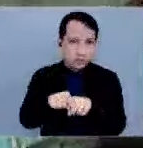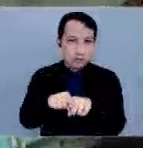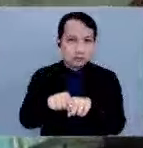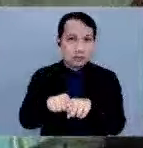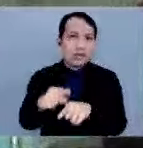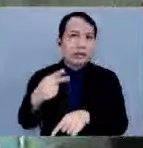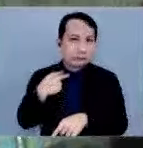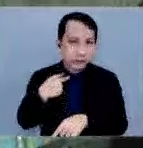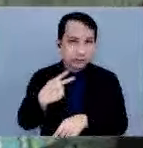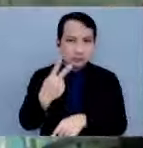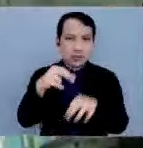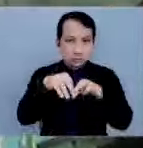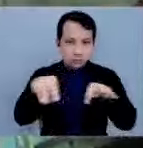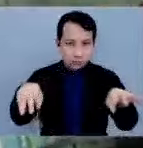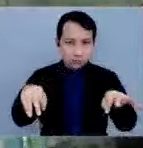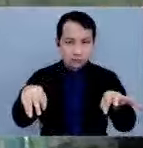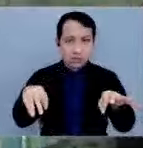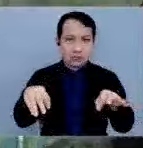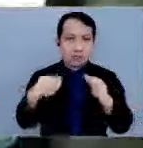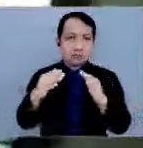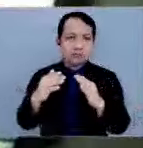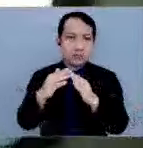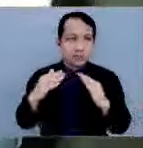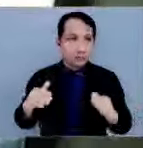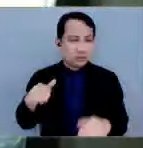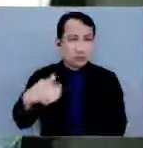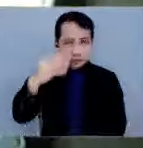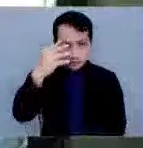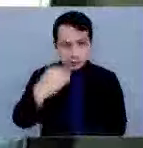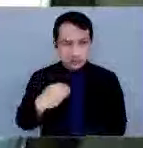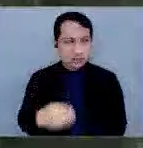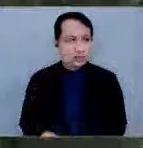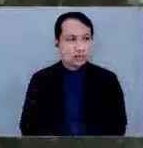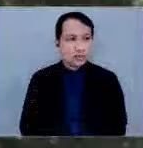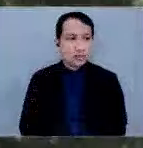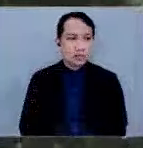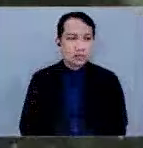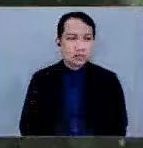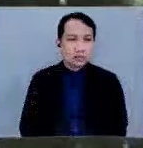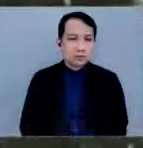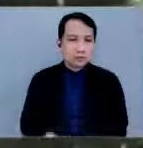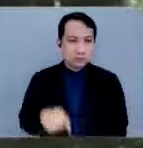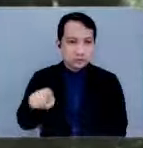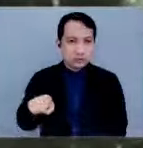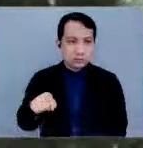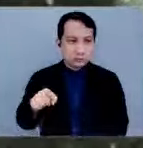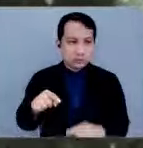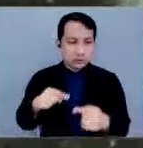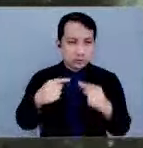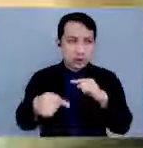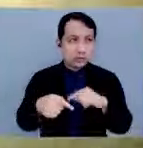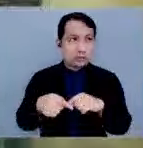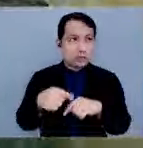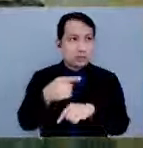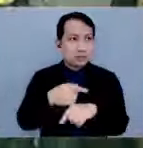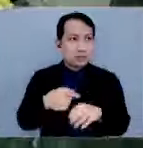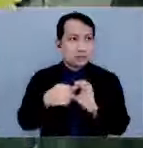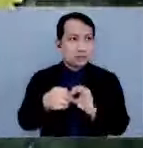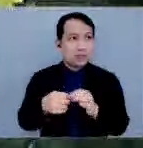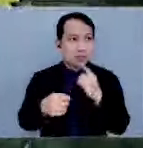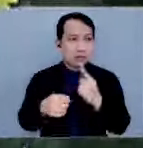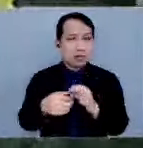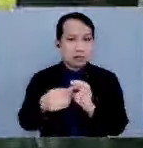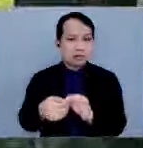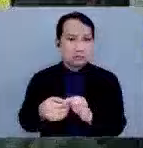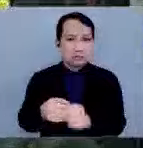second floor ng bahay kung saan sila natutulog. Isang residente naman ang nasugatan sa paa. Ayon sa BFP, 50 bahay